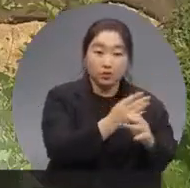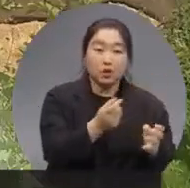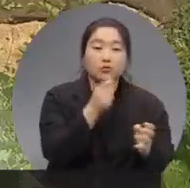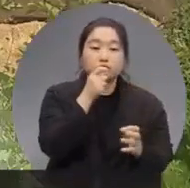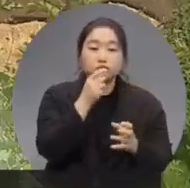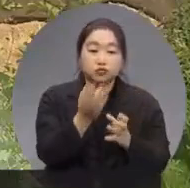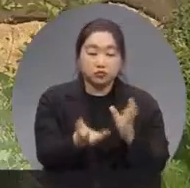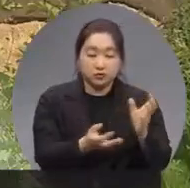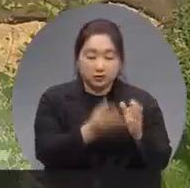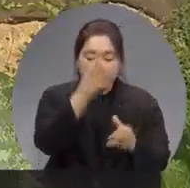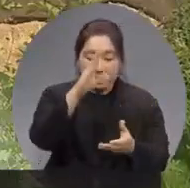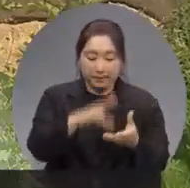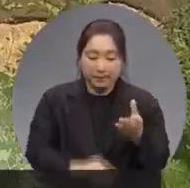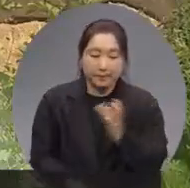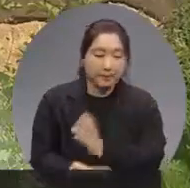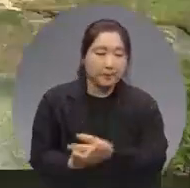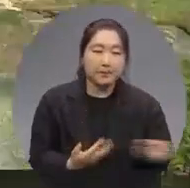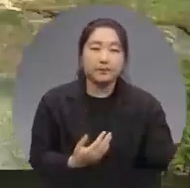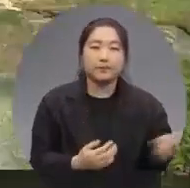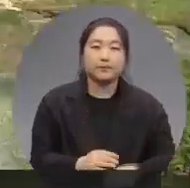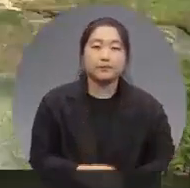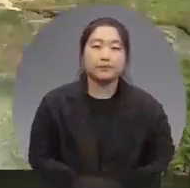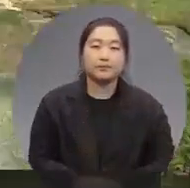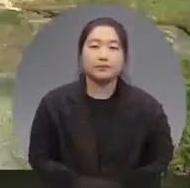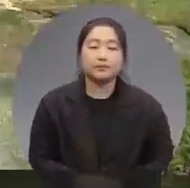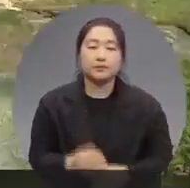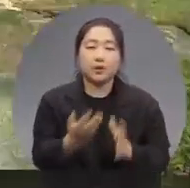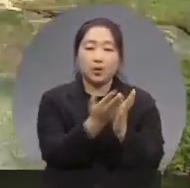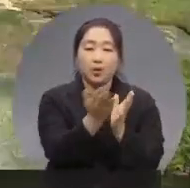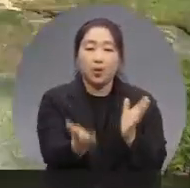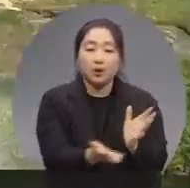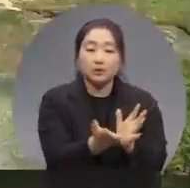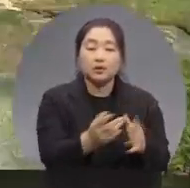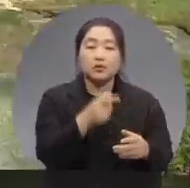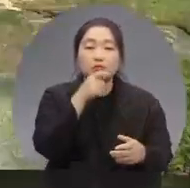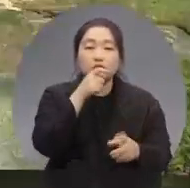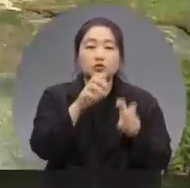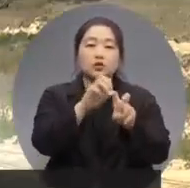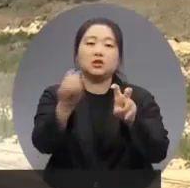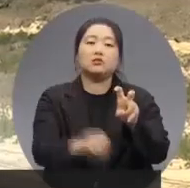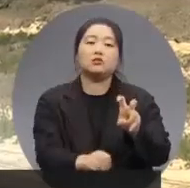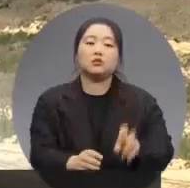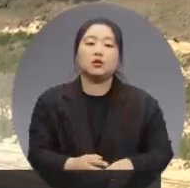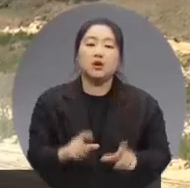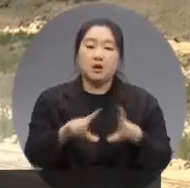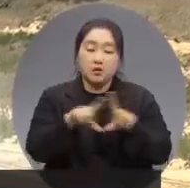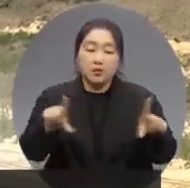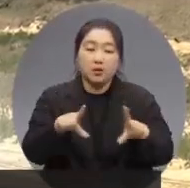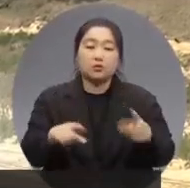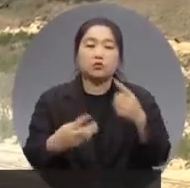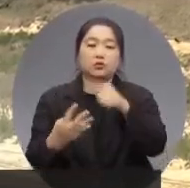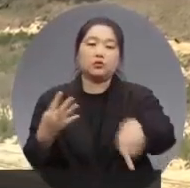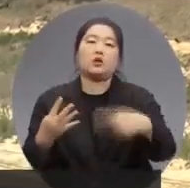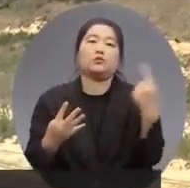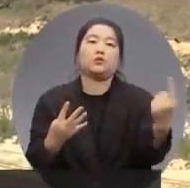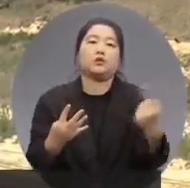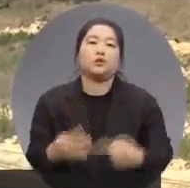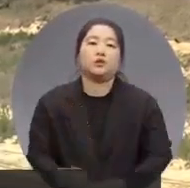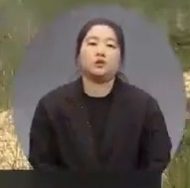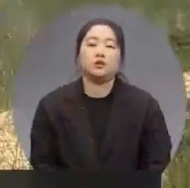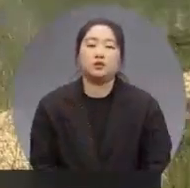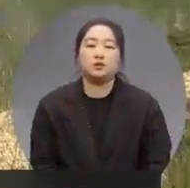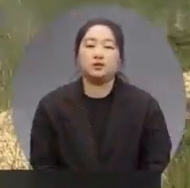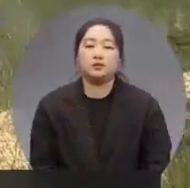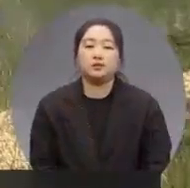저수지 물을 빼버렸기 때문입니다. 현재 호암지의 저수율은 20%대, 평년의 4분의 1 수준에